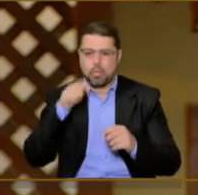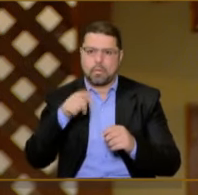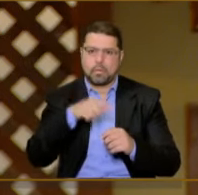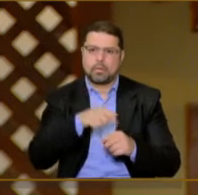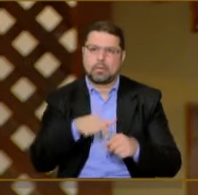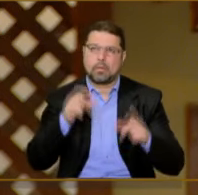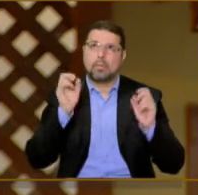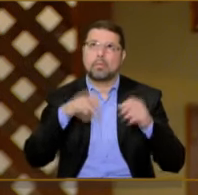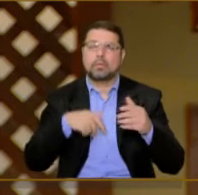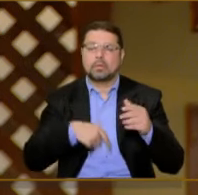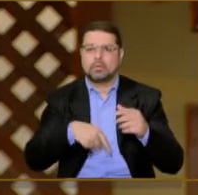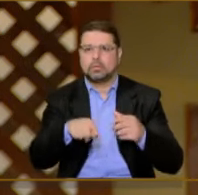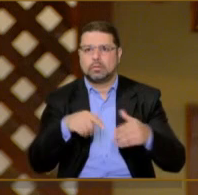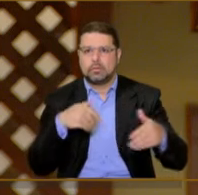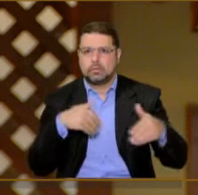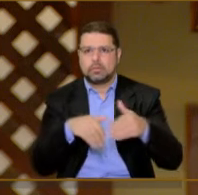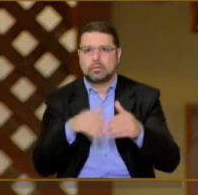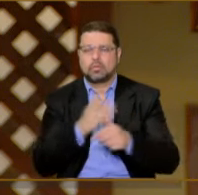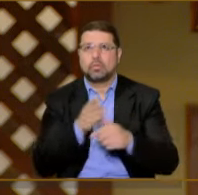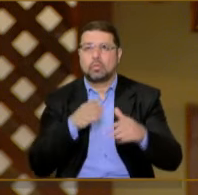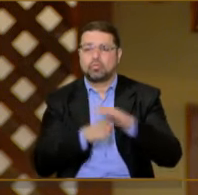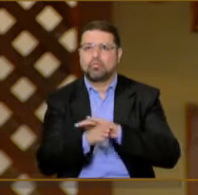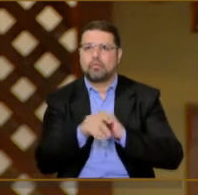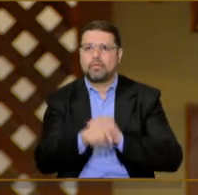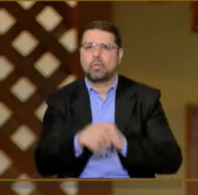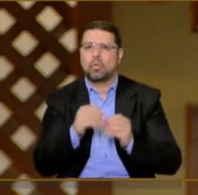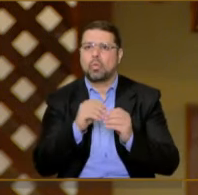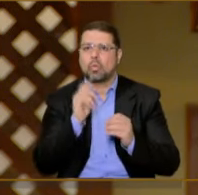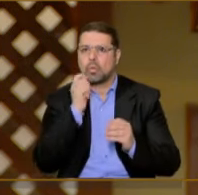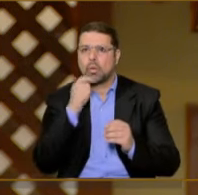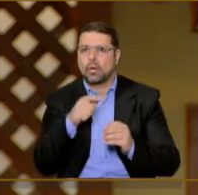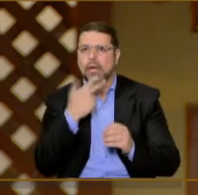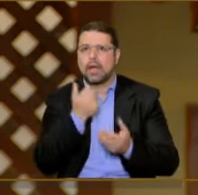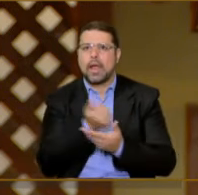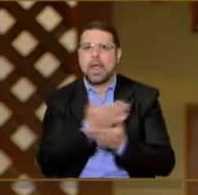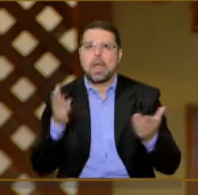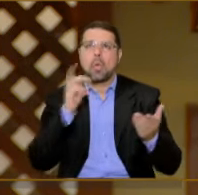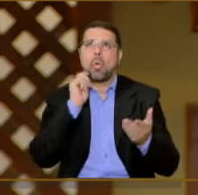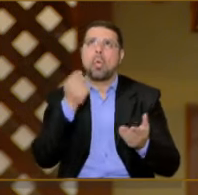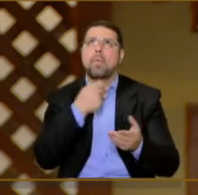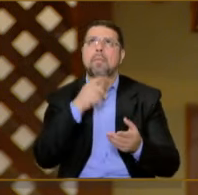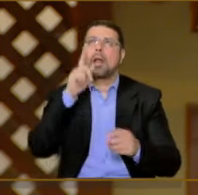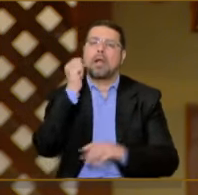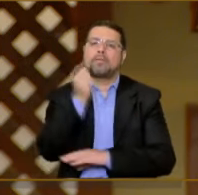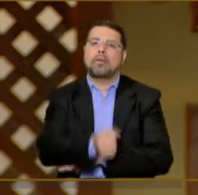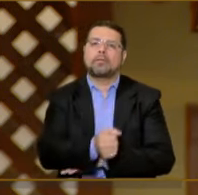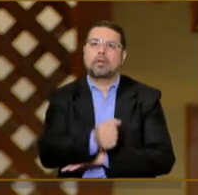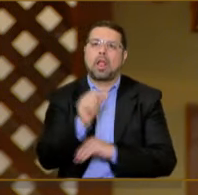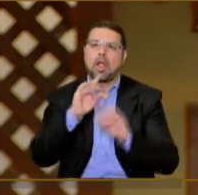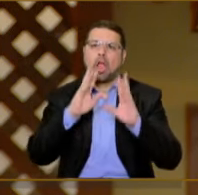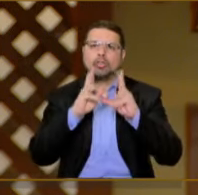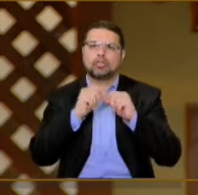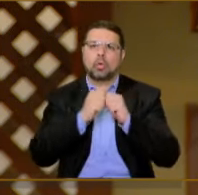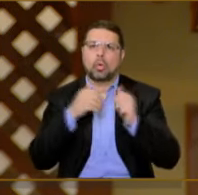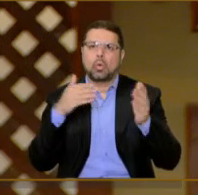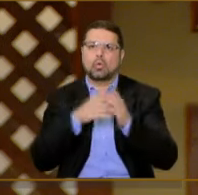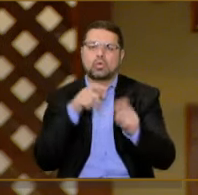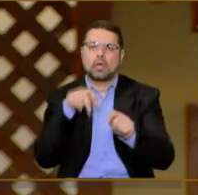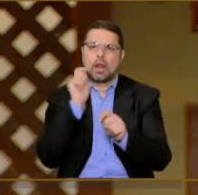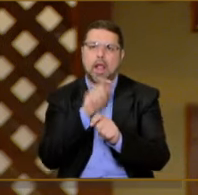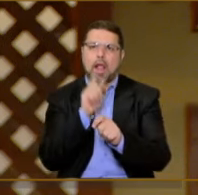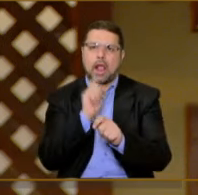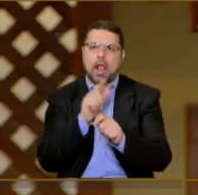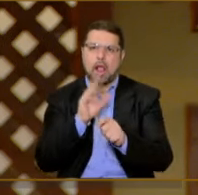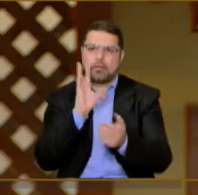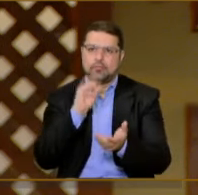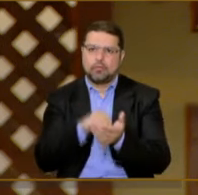القادمه المقبله اللي احنا داخلين عليها اللي هي ايه خير ايام الله في الارض العشر الاوائل من ذي الحجه